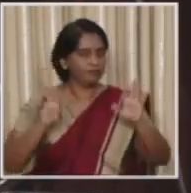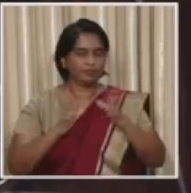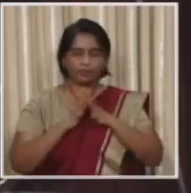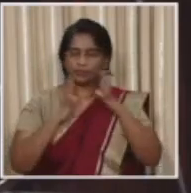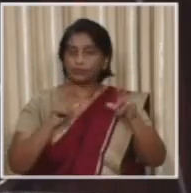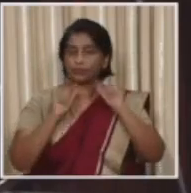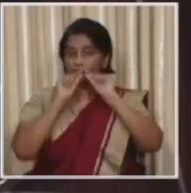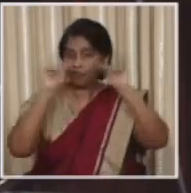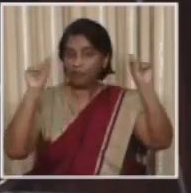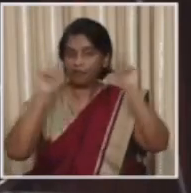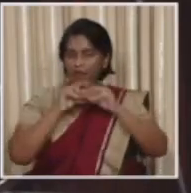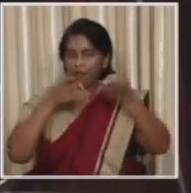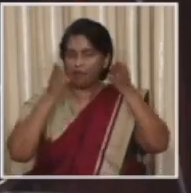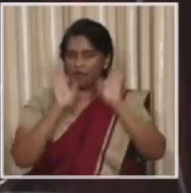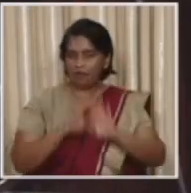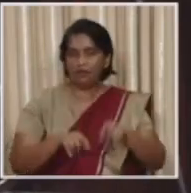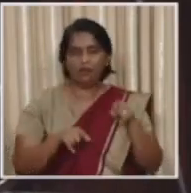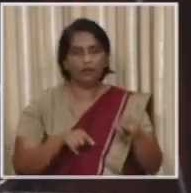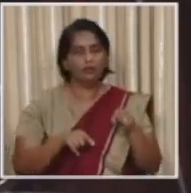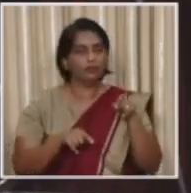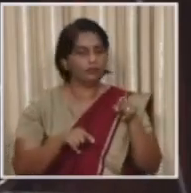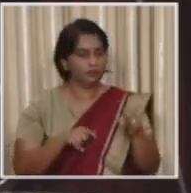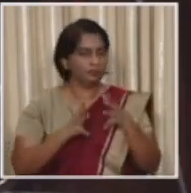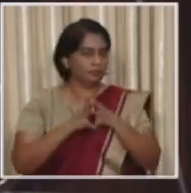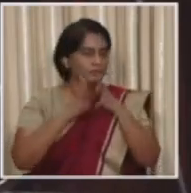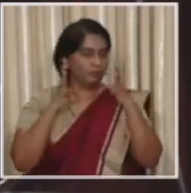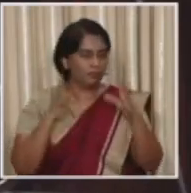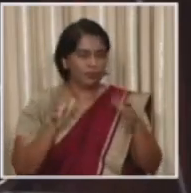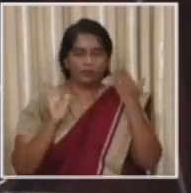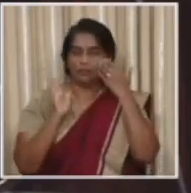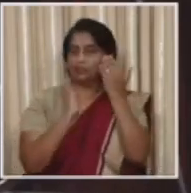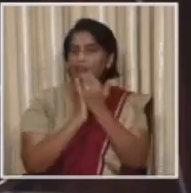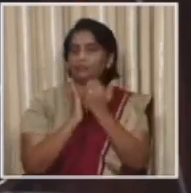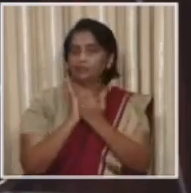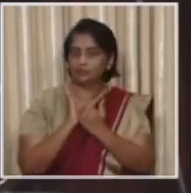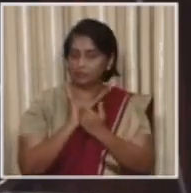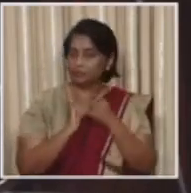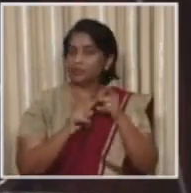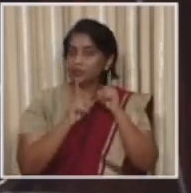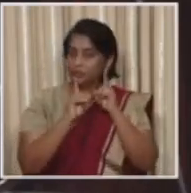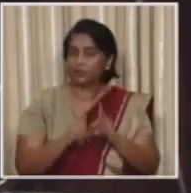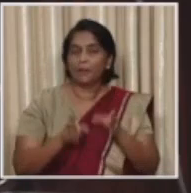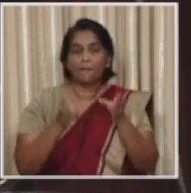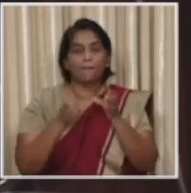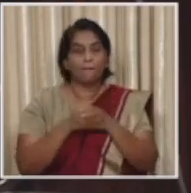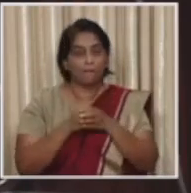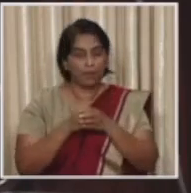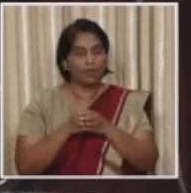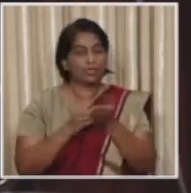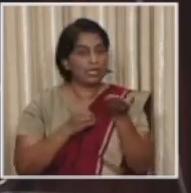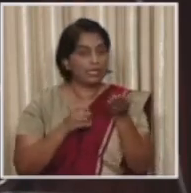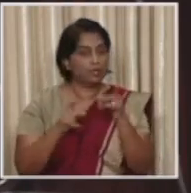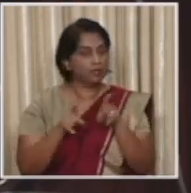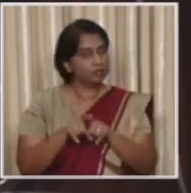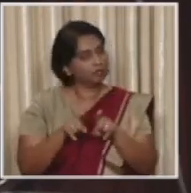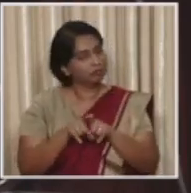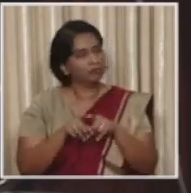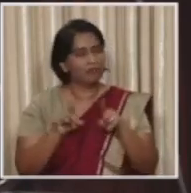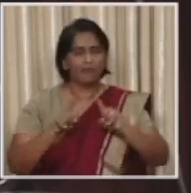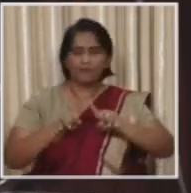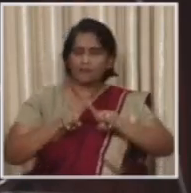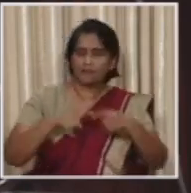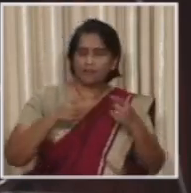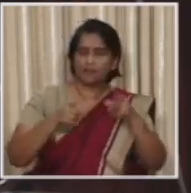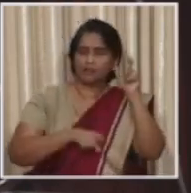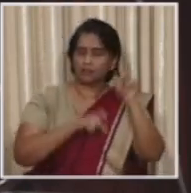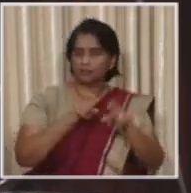වගන්තිවල අවසාන වගන්තියේදී ඒ කියන්නේ බොහෝ තැන්වල වගන්තිවල ඒ පක්ෂයේ ඉල්ලීම මතද නැත්නම් වෙනත්